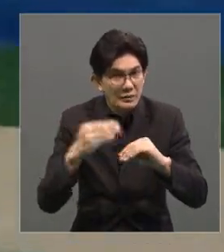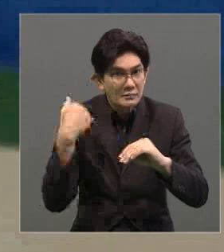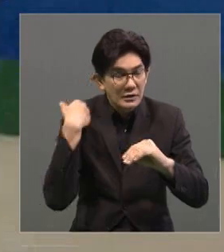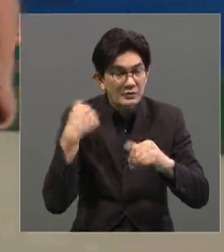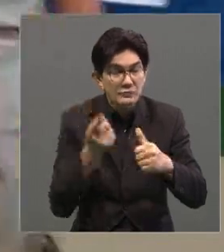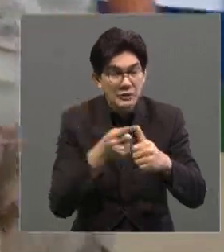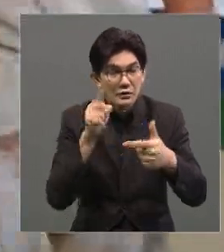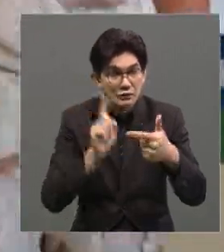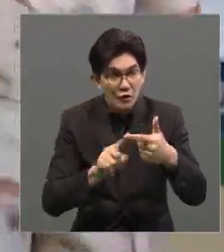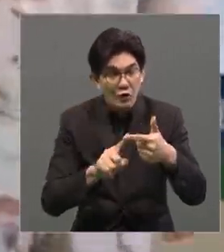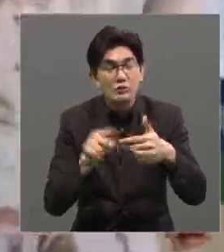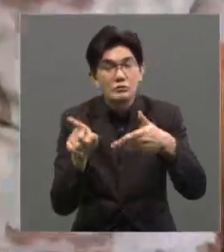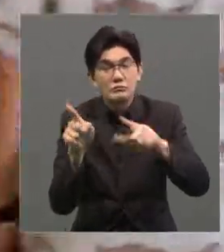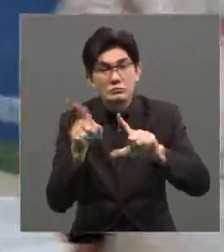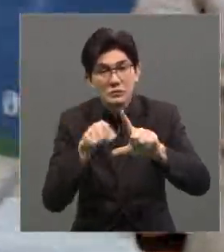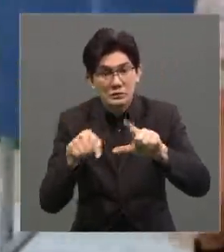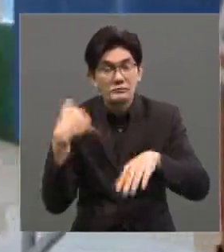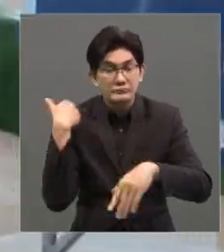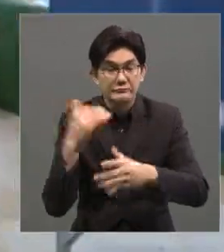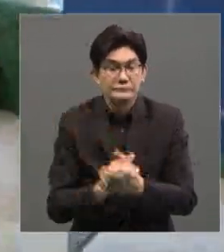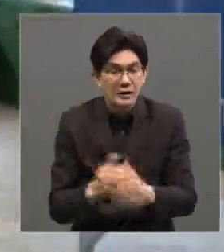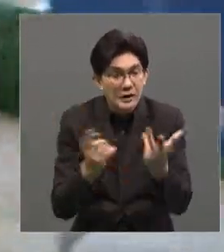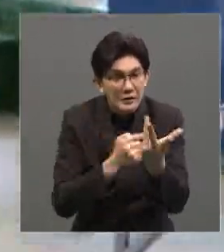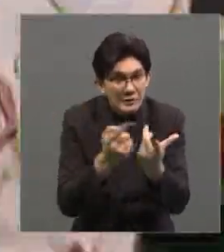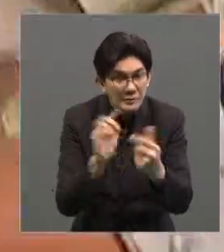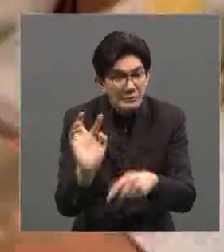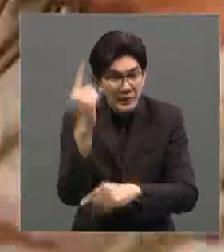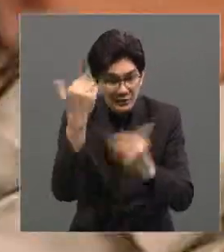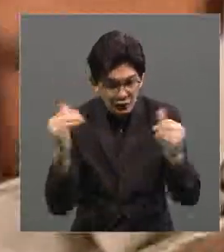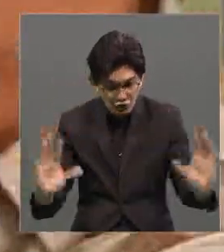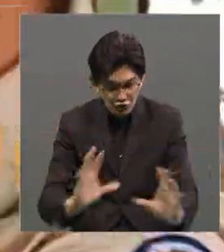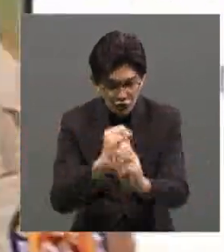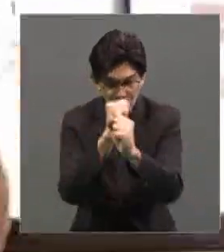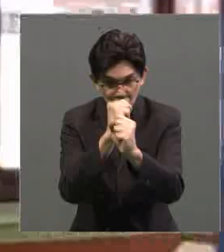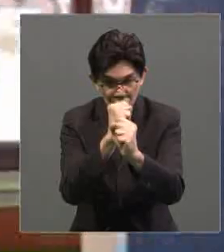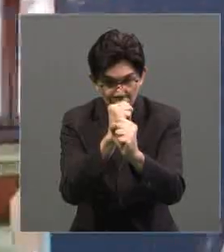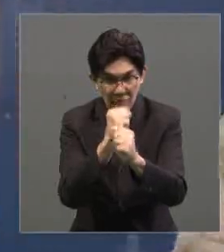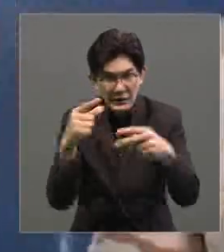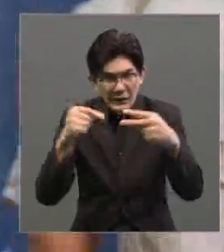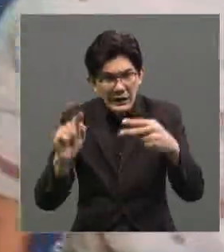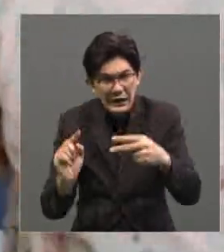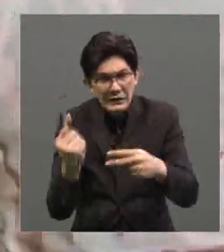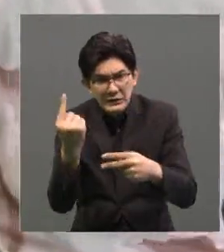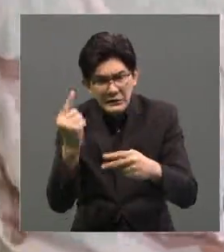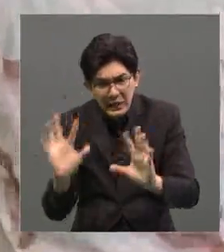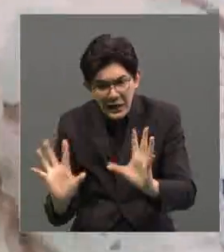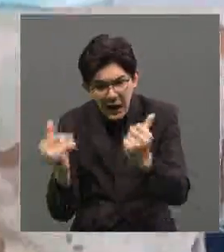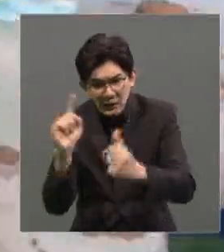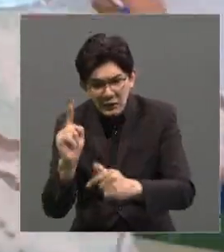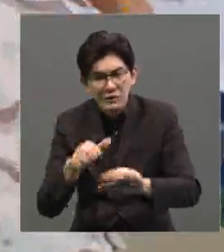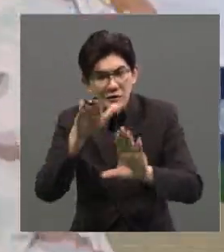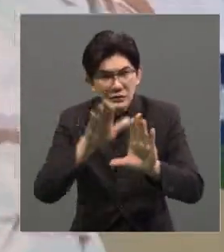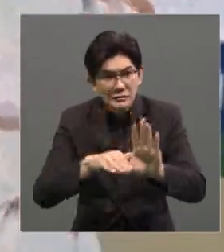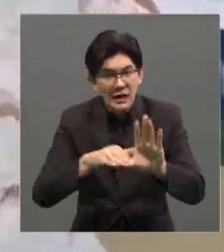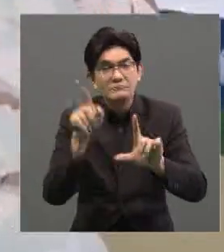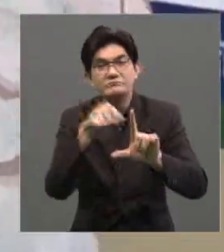ยผู้สมัครของพรรคก้าวไกลค่ะล่าสุดผลการนับคะแนนใหม่สรุปออกมาแล้ว1คะแนนที่หายไปเป็นของผู้สมั